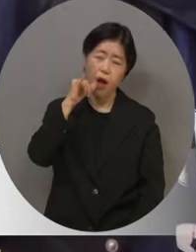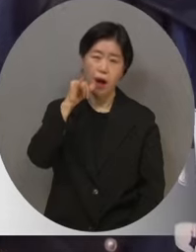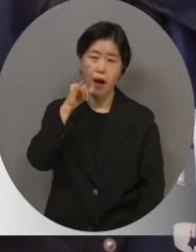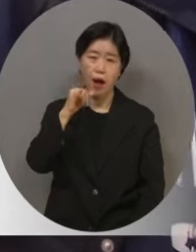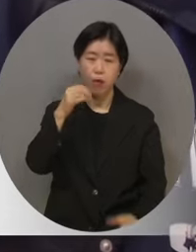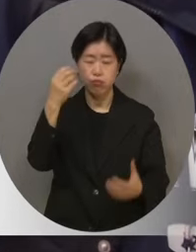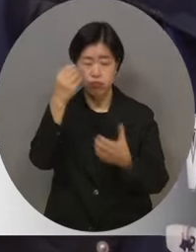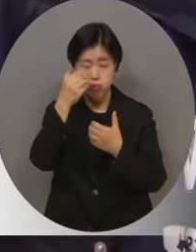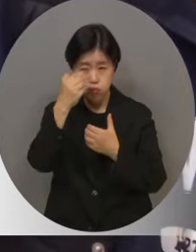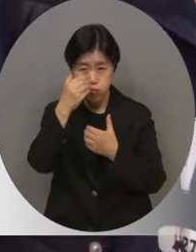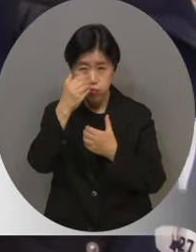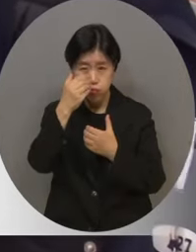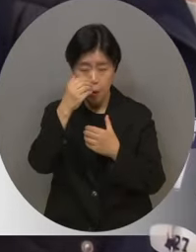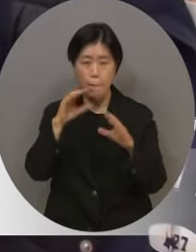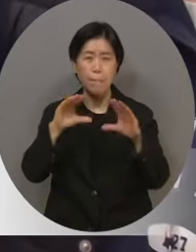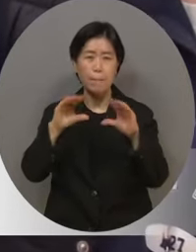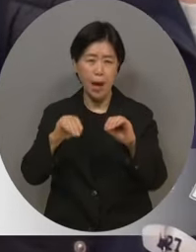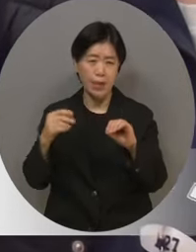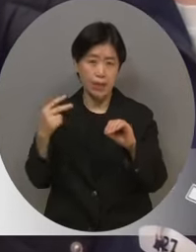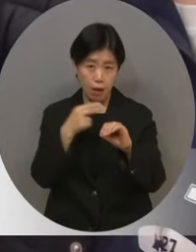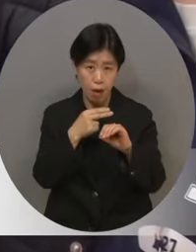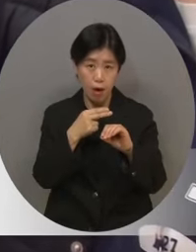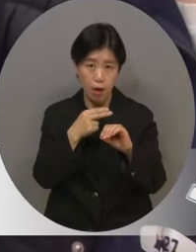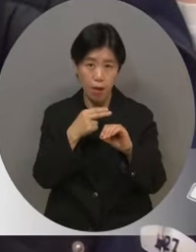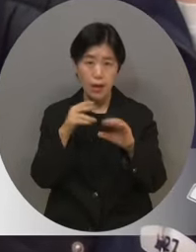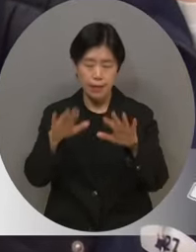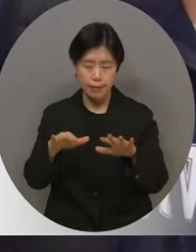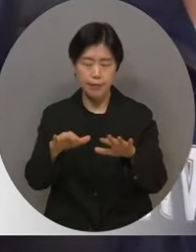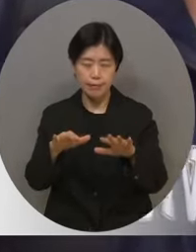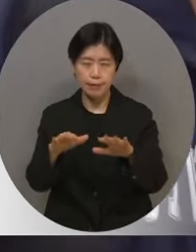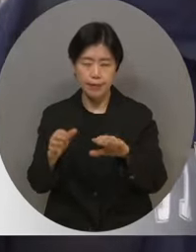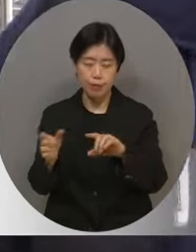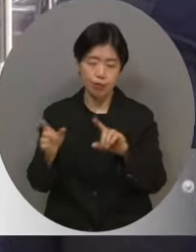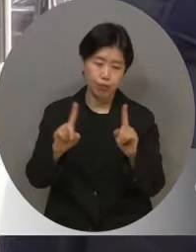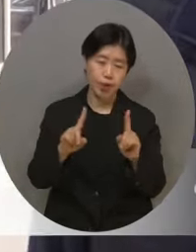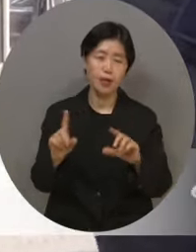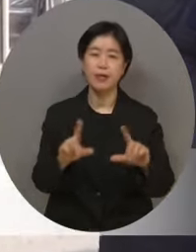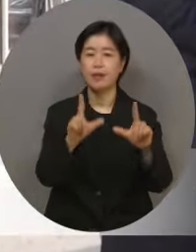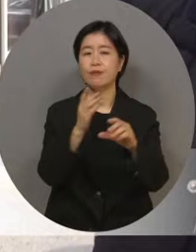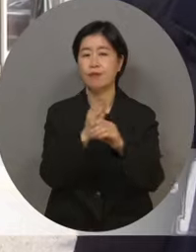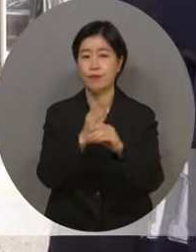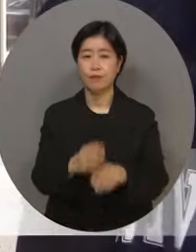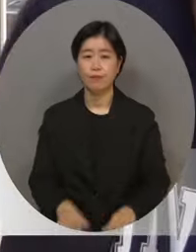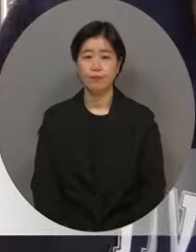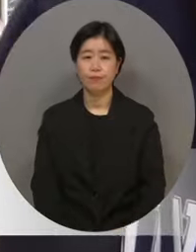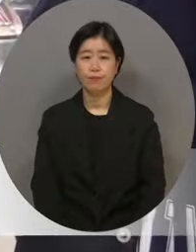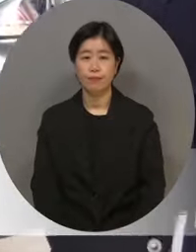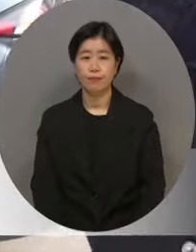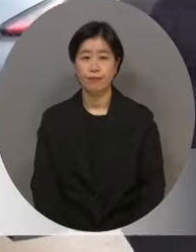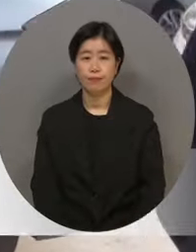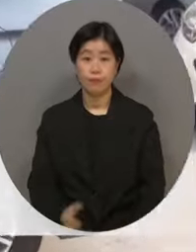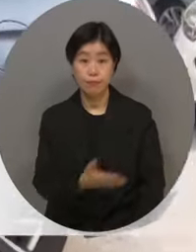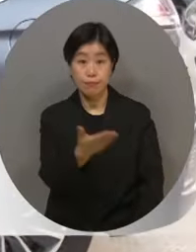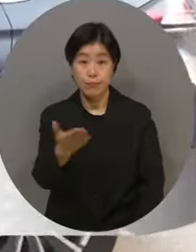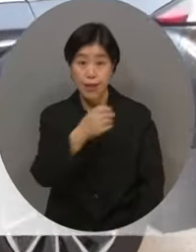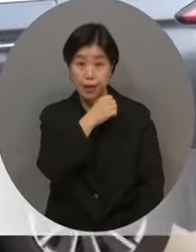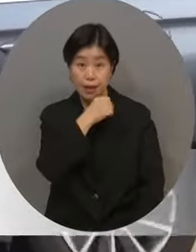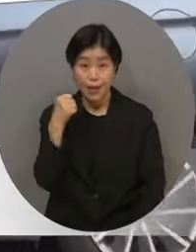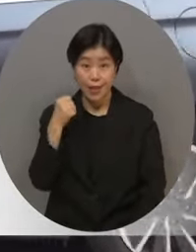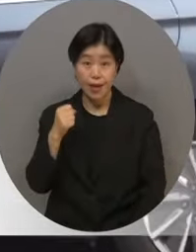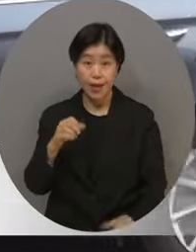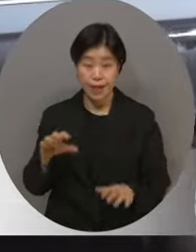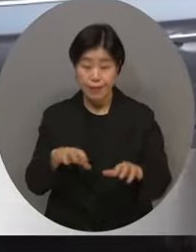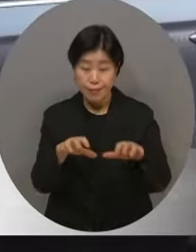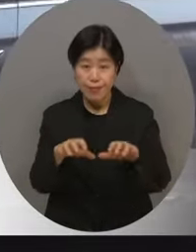끊고 이제 정상적인 이제 삶을 살고 있는데 여러분들이 아마 이제 좀 맛있게 김치도